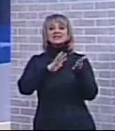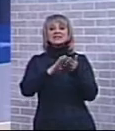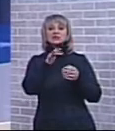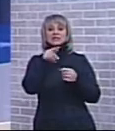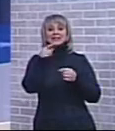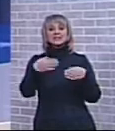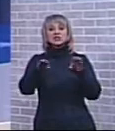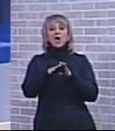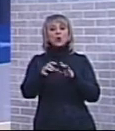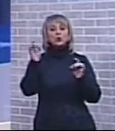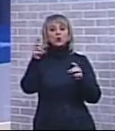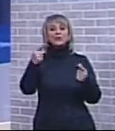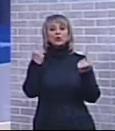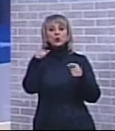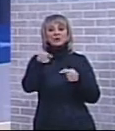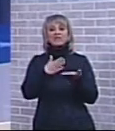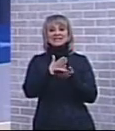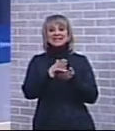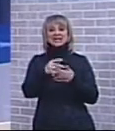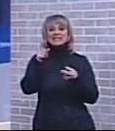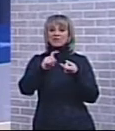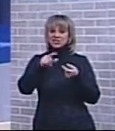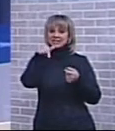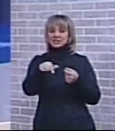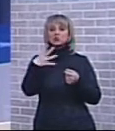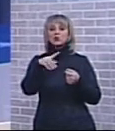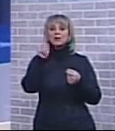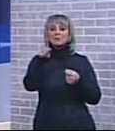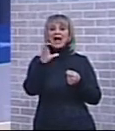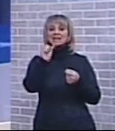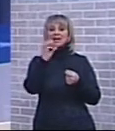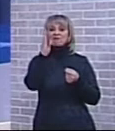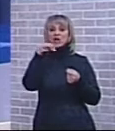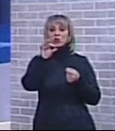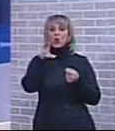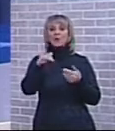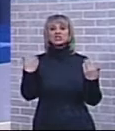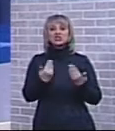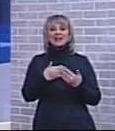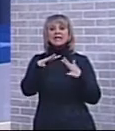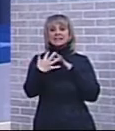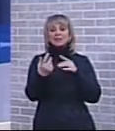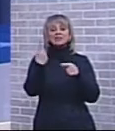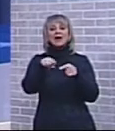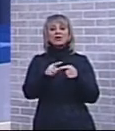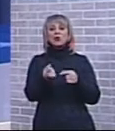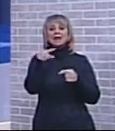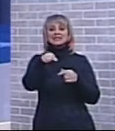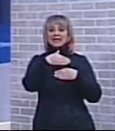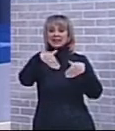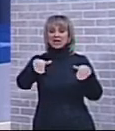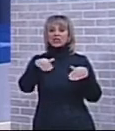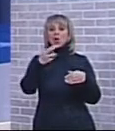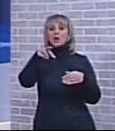«90 лет. Такой громкий юбилей у ветерана-связиста. В 41-м Александра Воронкова жила в Слободе, которая оказалась на